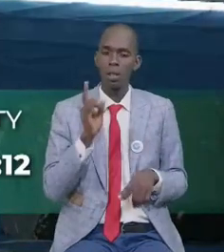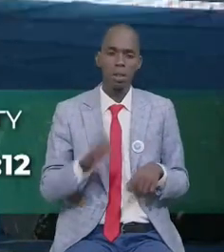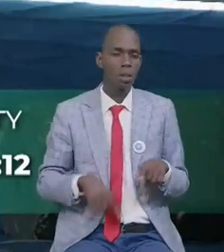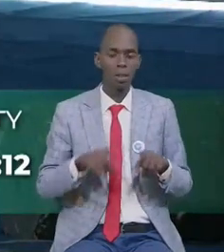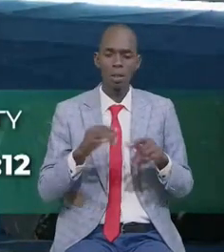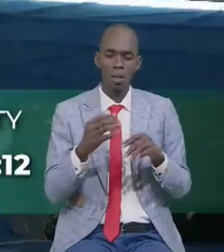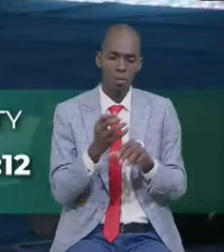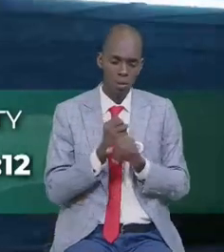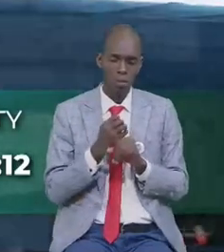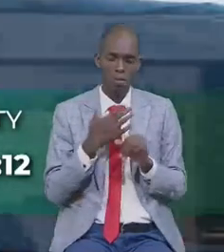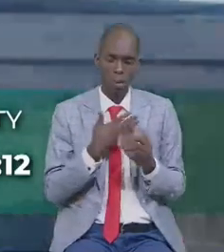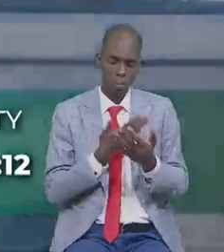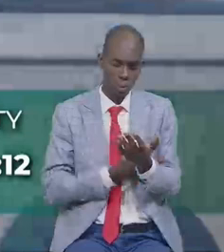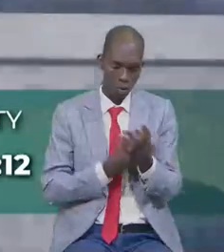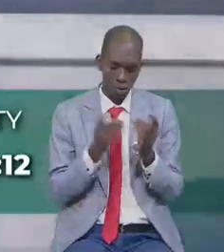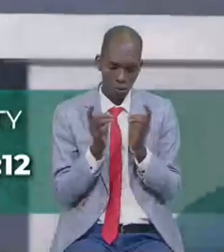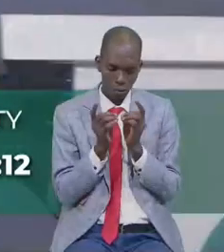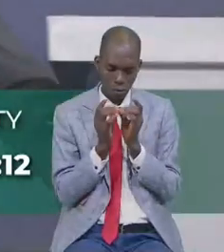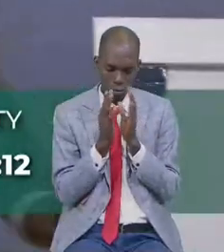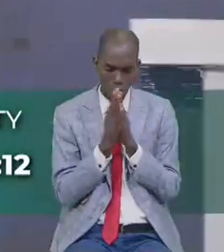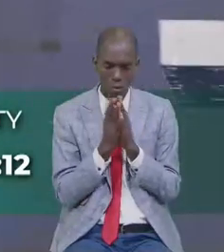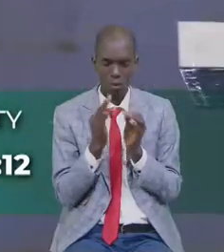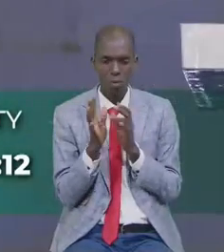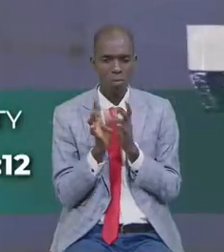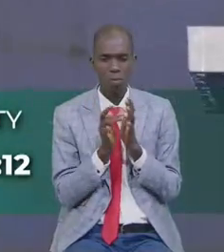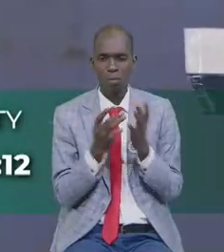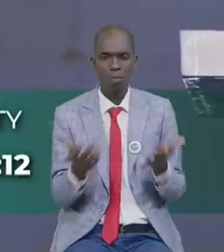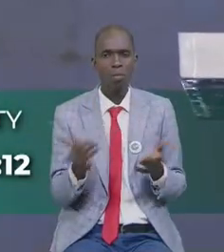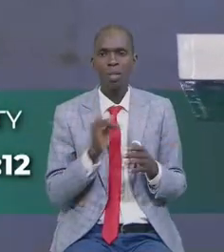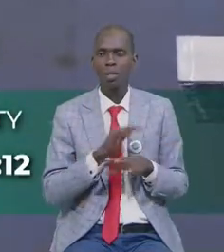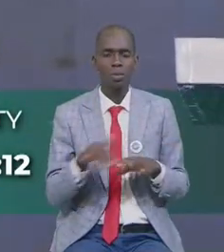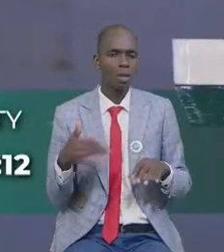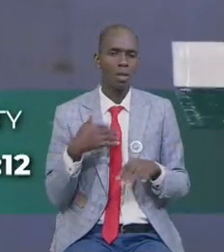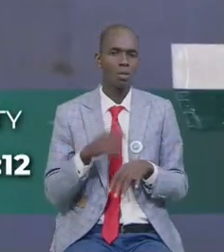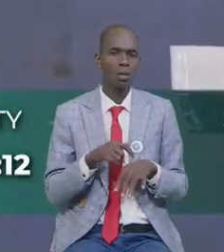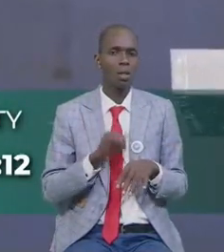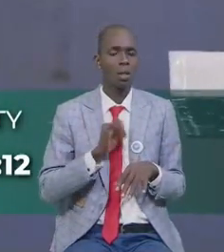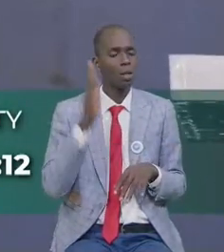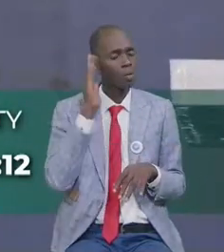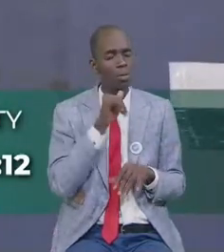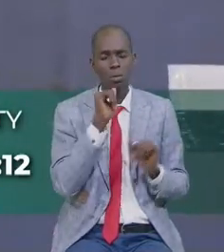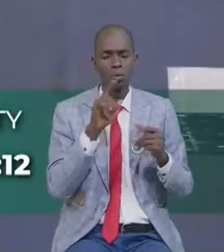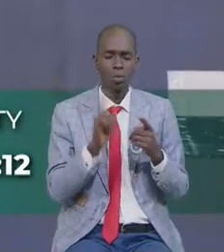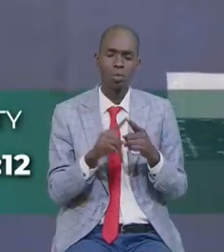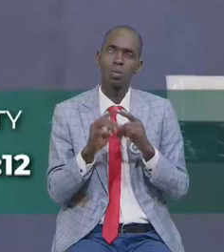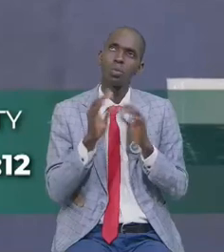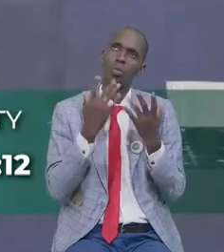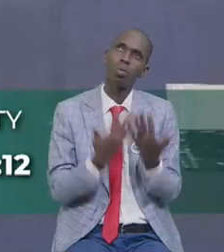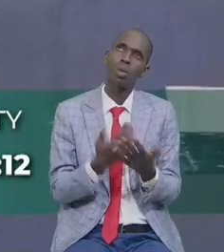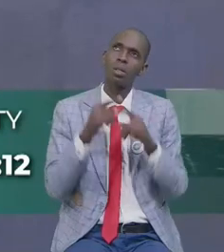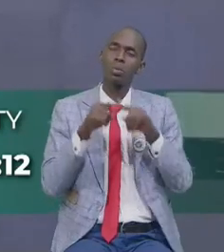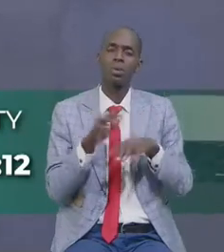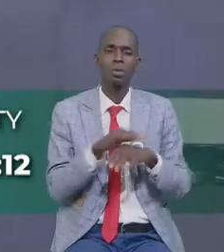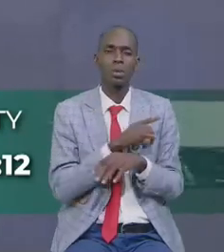Je ne peux pas lire ma Bible. Ça prendra du temps. Je ne pourrai pas chercher le Seigneur aujourd'hui avant de sortir.